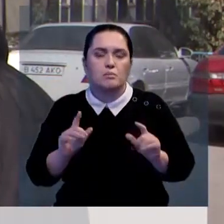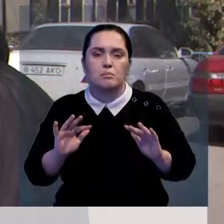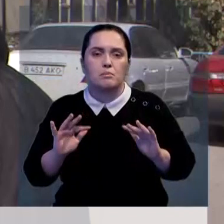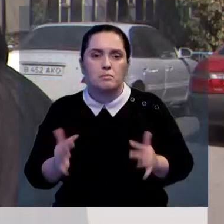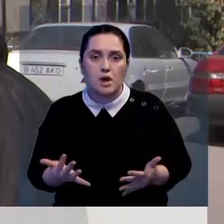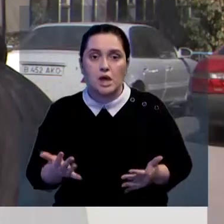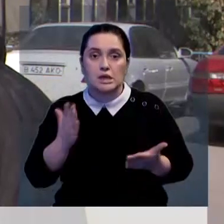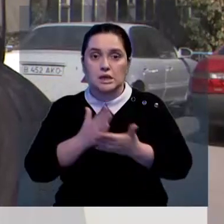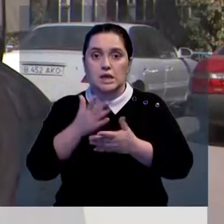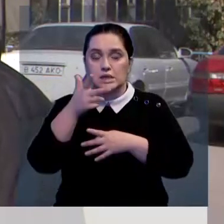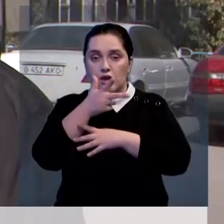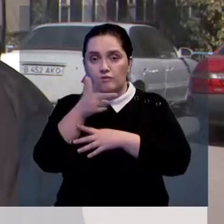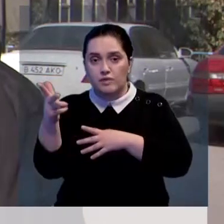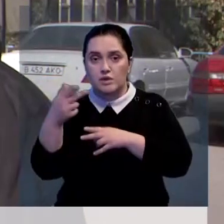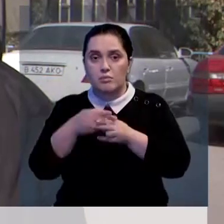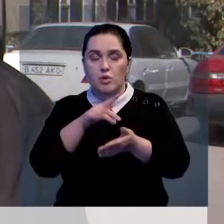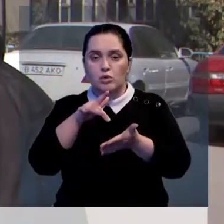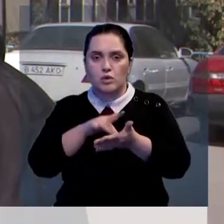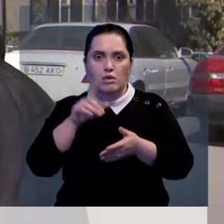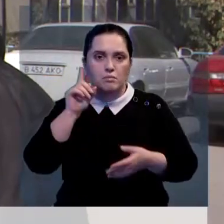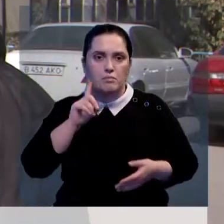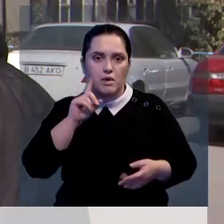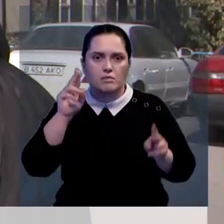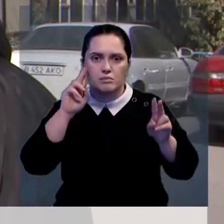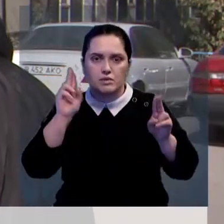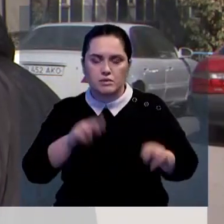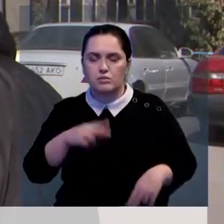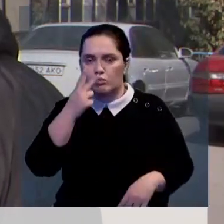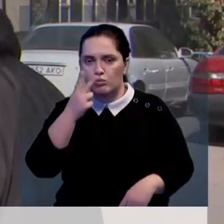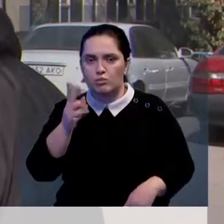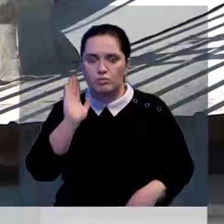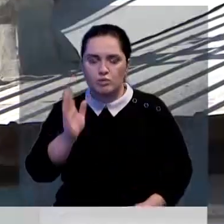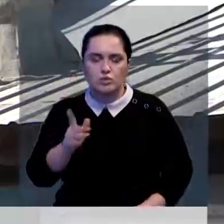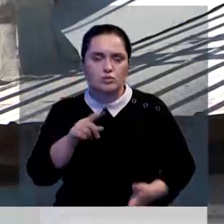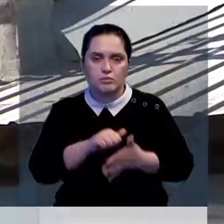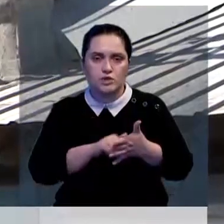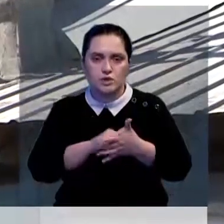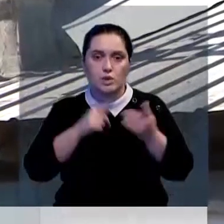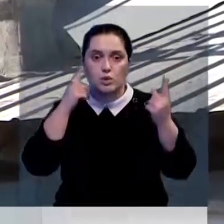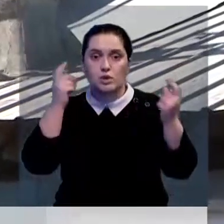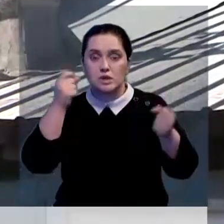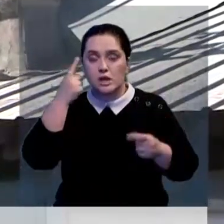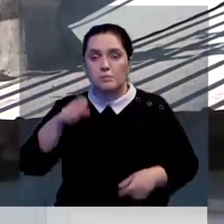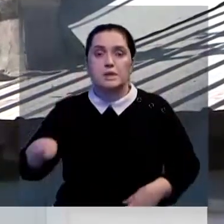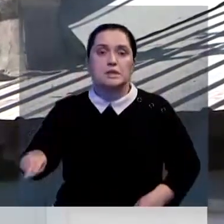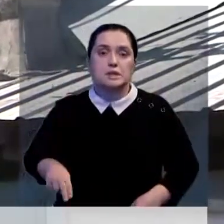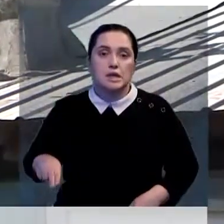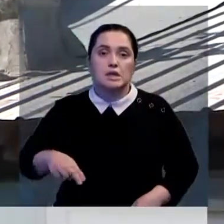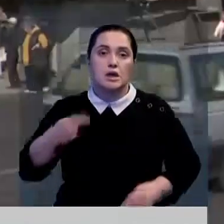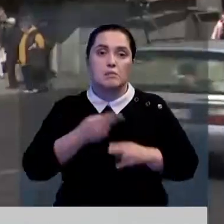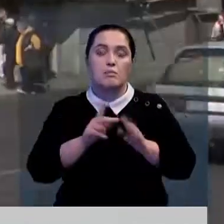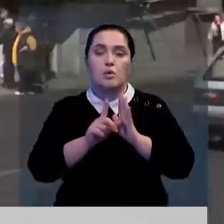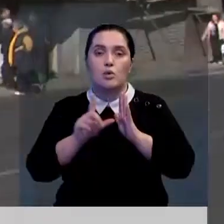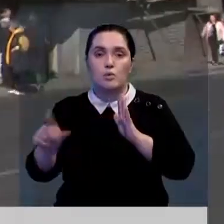произошло. Есть видеозаписи с городских камер, пока мы не представляем, что послужило причиной аварии. Как сообщил директор автопарка, перед выходом в